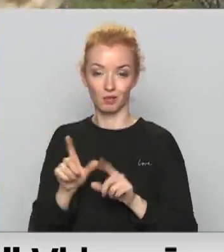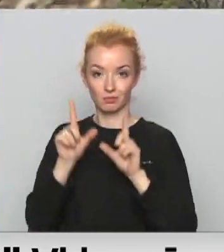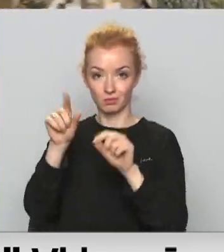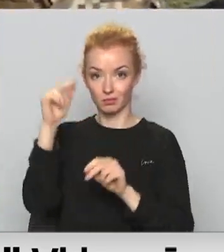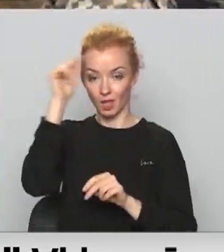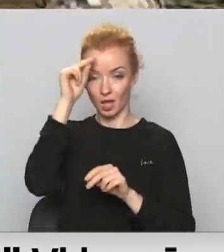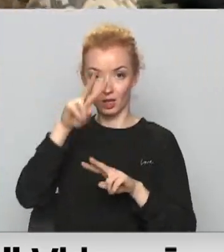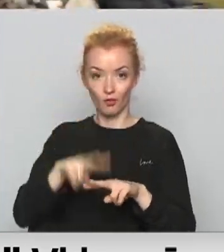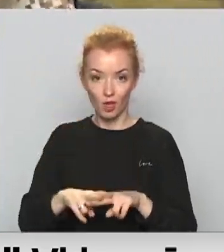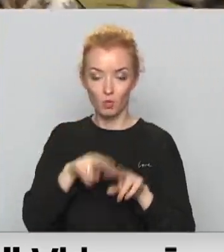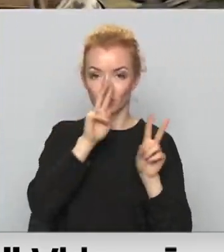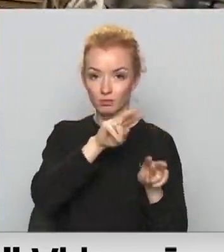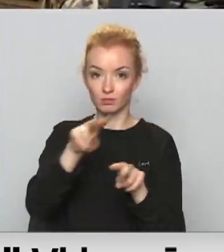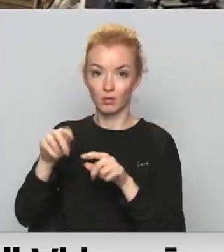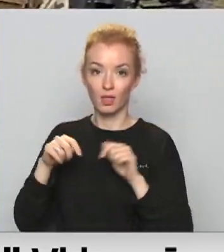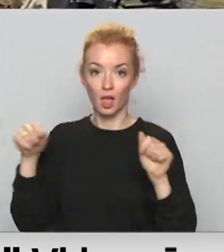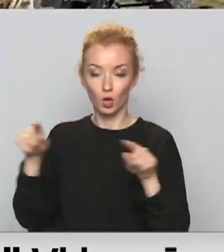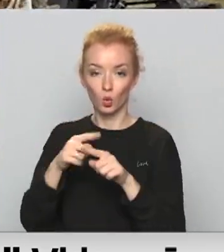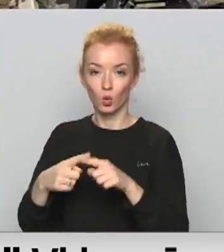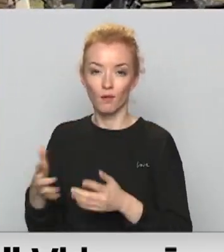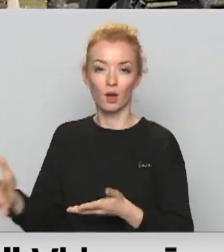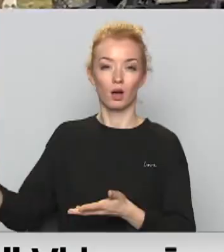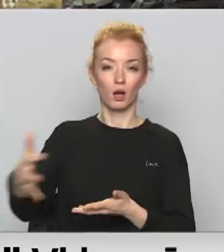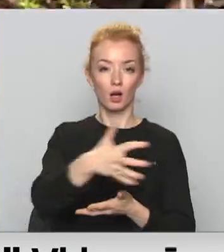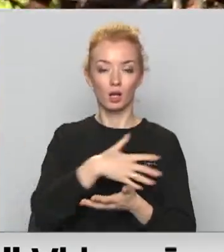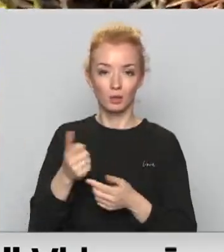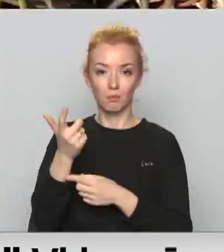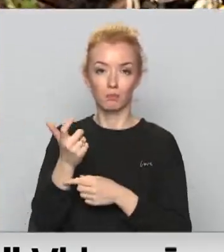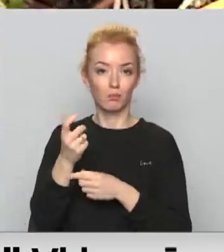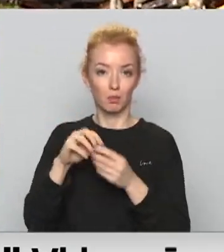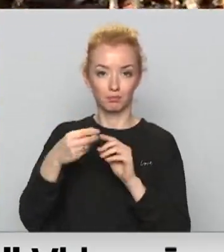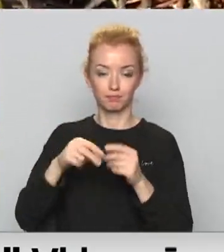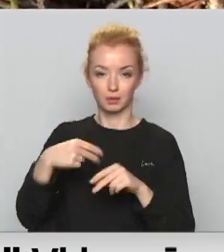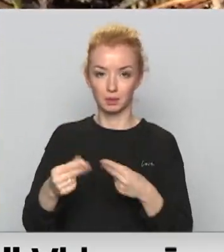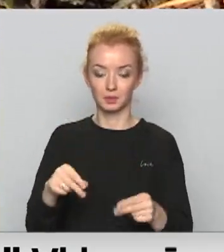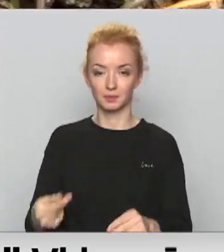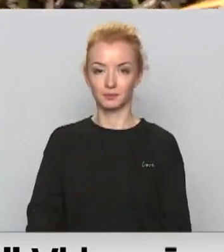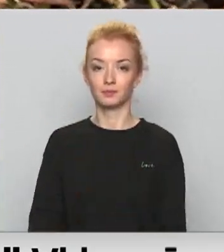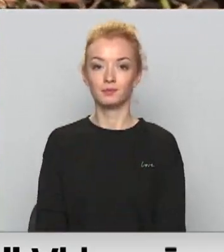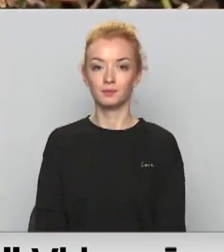vietu, apsekos teritoriju un salasīs nedēļas nogalē izšautās čaulītas. Santa Adamsone, Nemets Moskovskis.